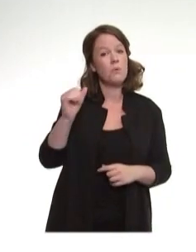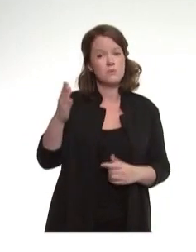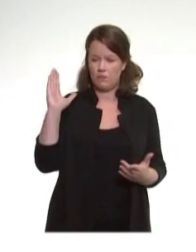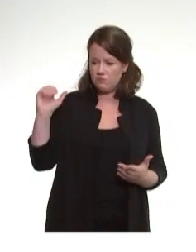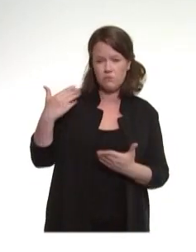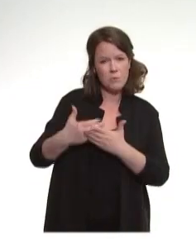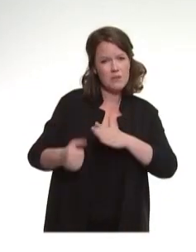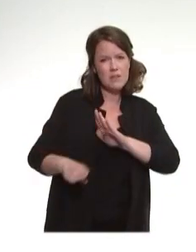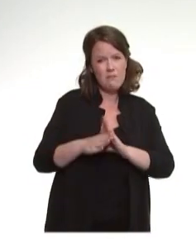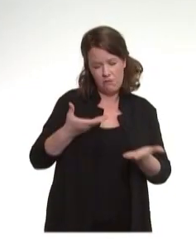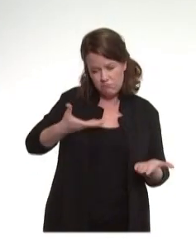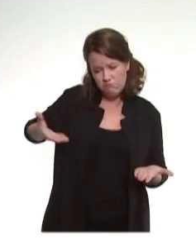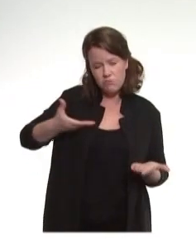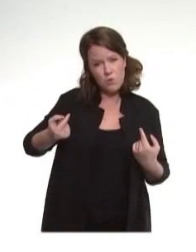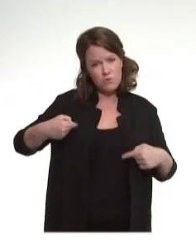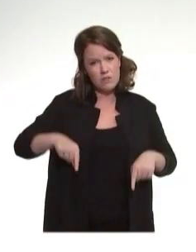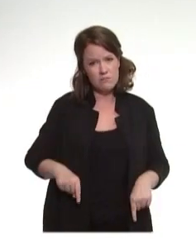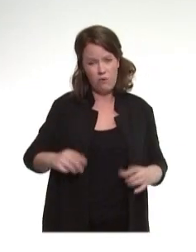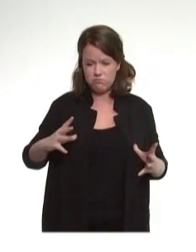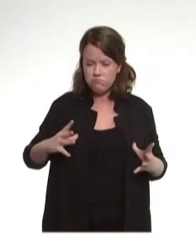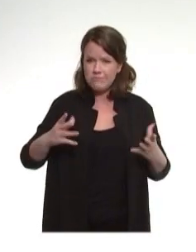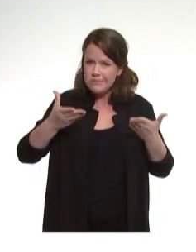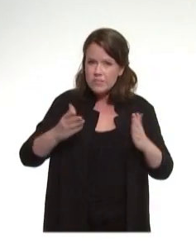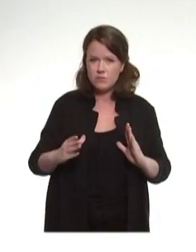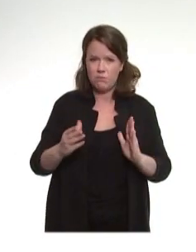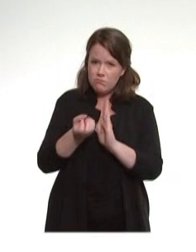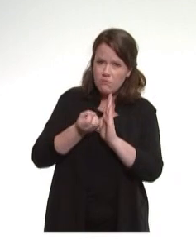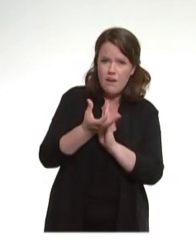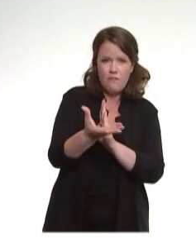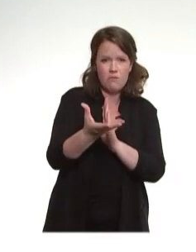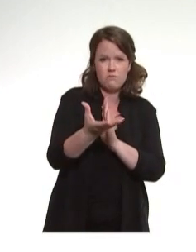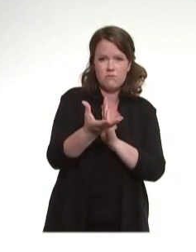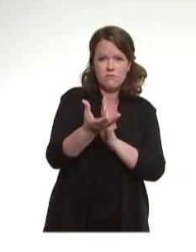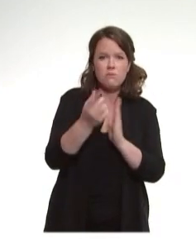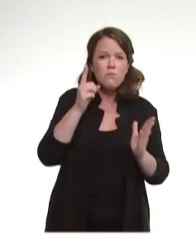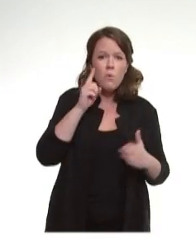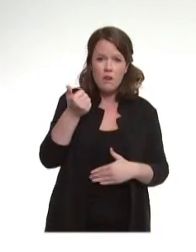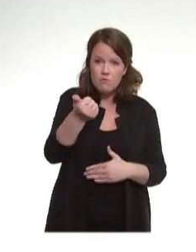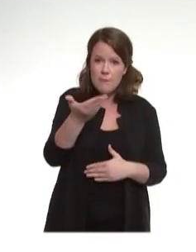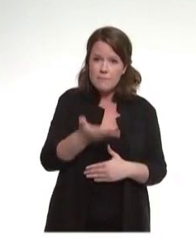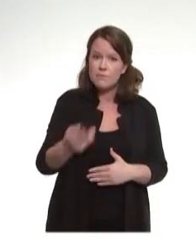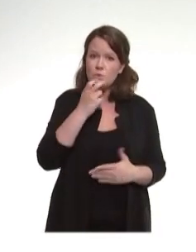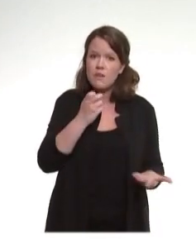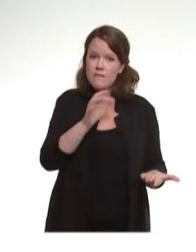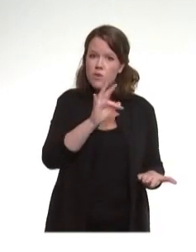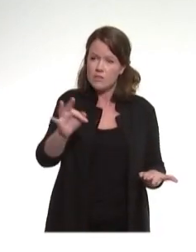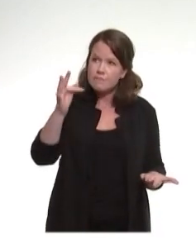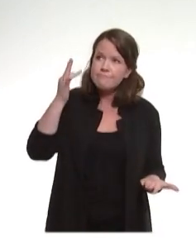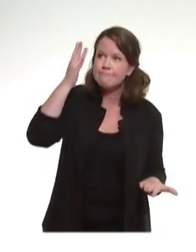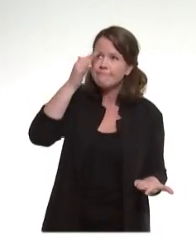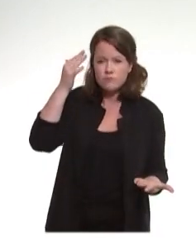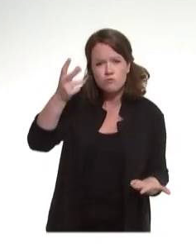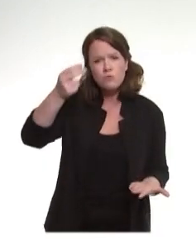la crise aux préoccupations de tous les français sur cette situation économique je pense